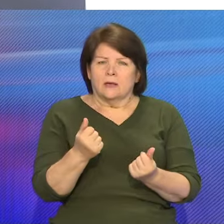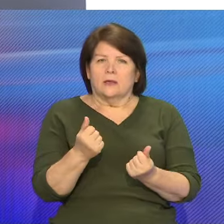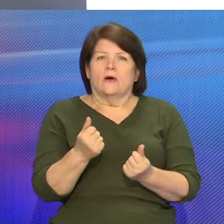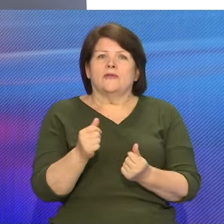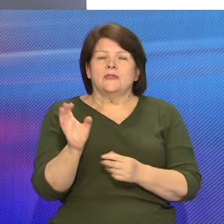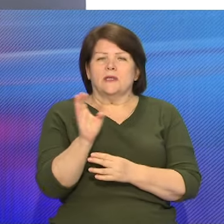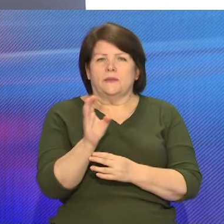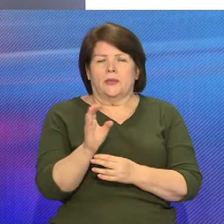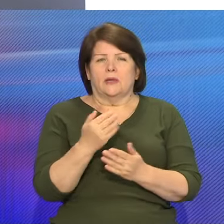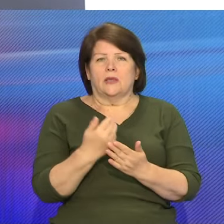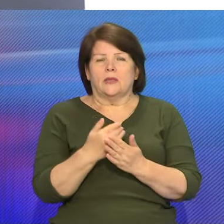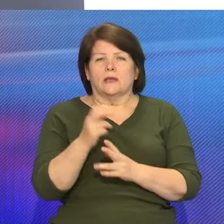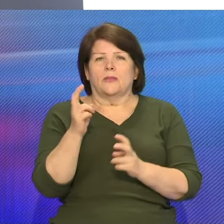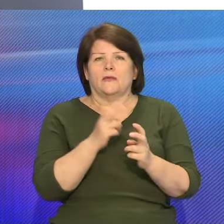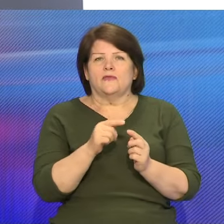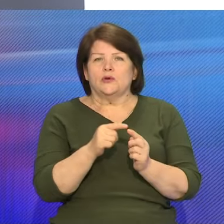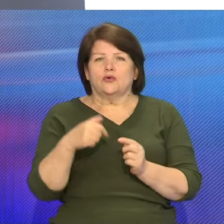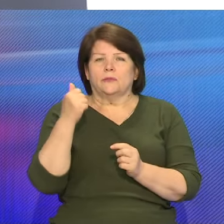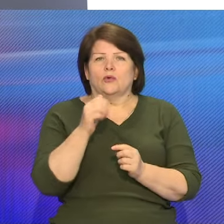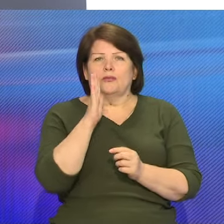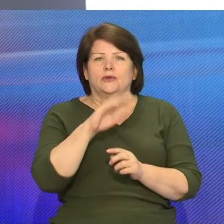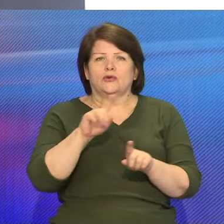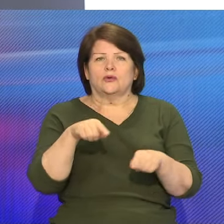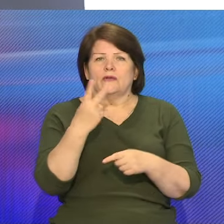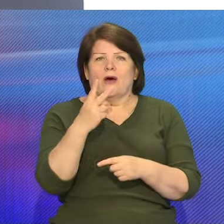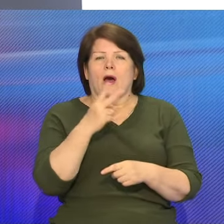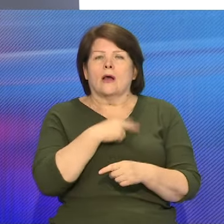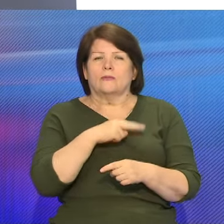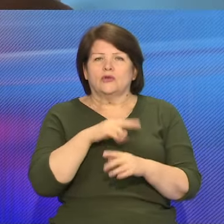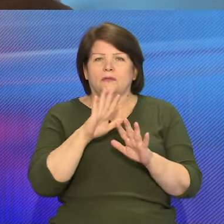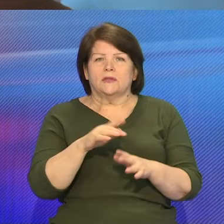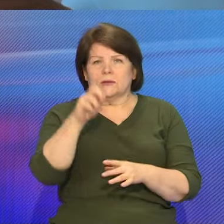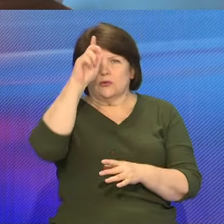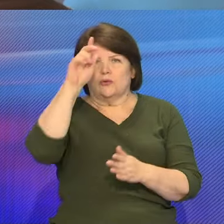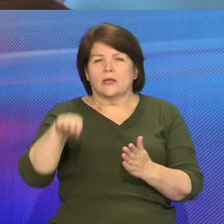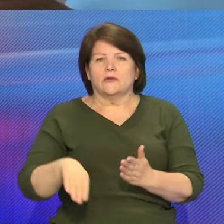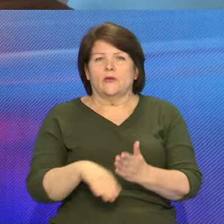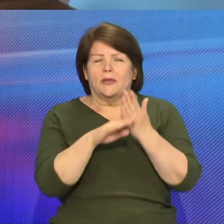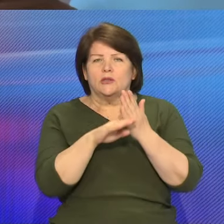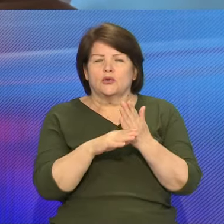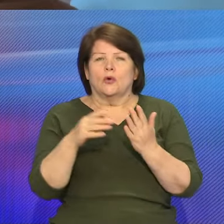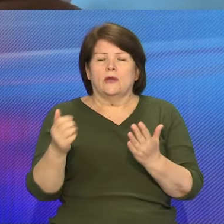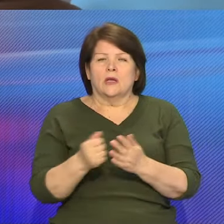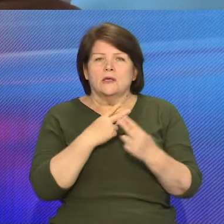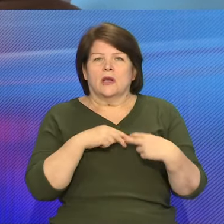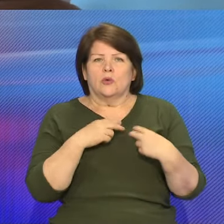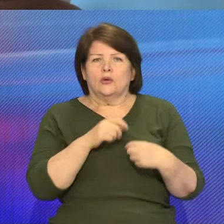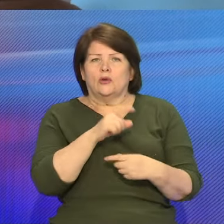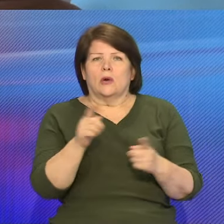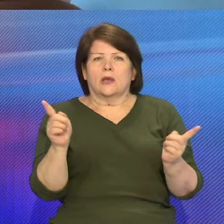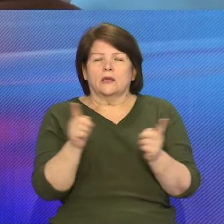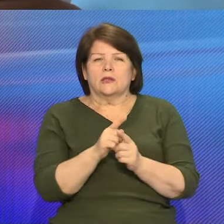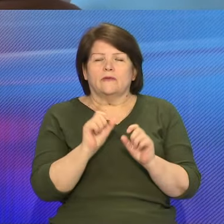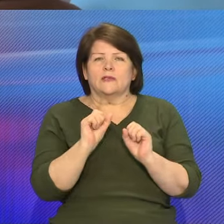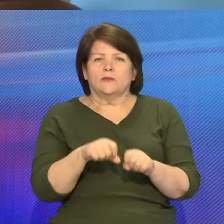данном предприятии в текущем году будет создано два рабочих места с государственной поддержкой. Знайсти працу людям з абмежаванымі магчымасцямі